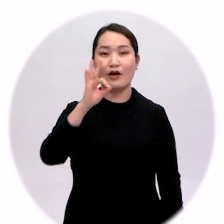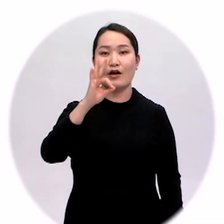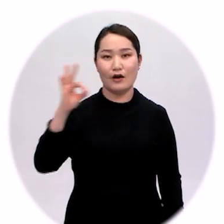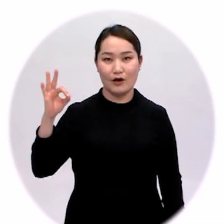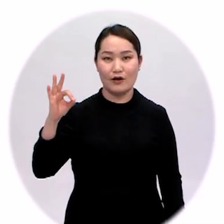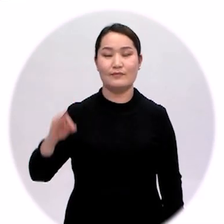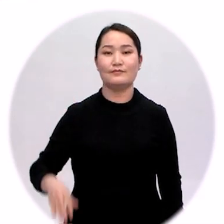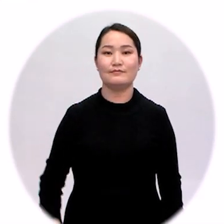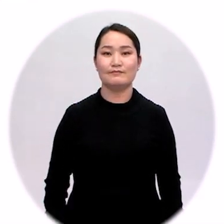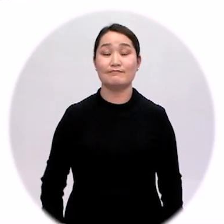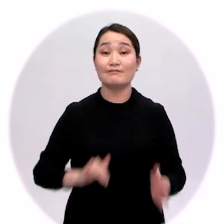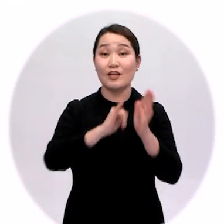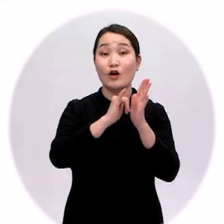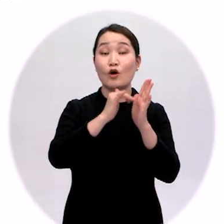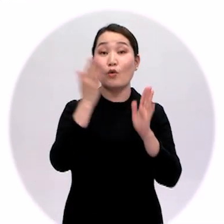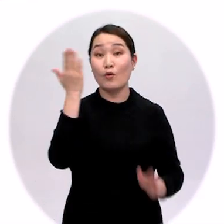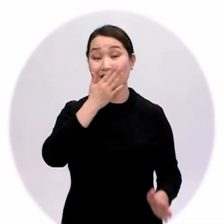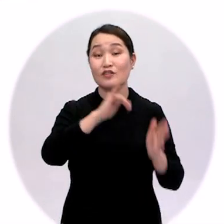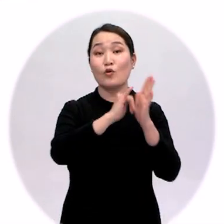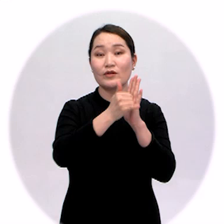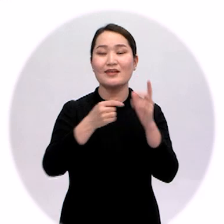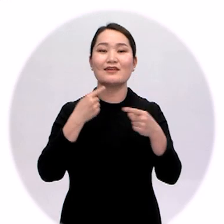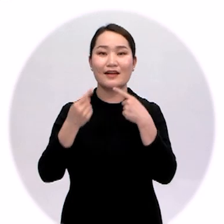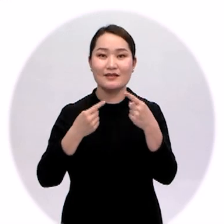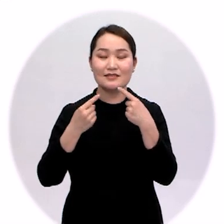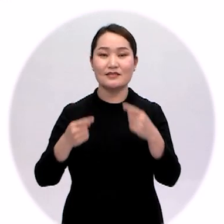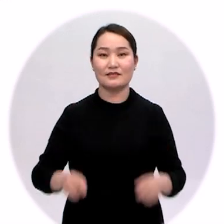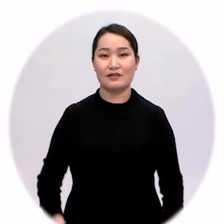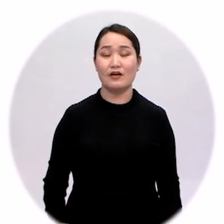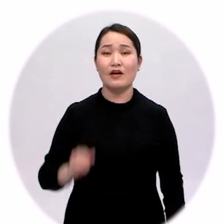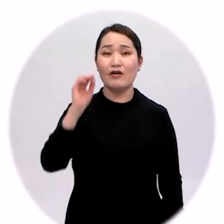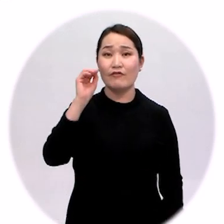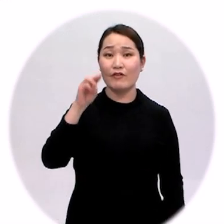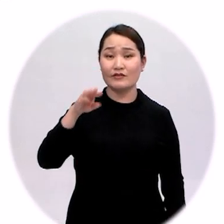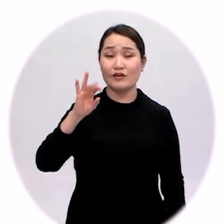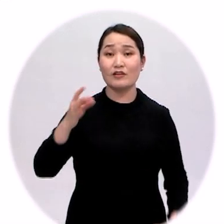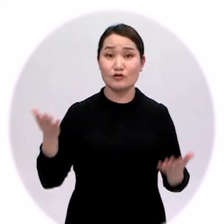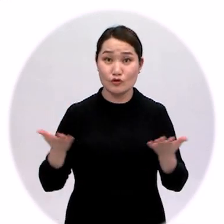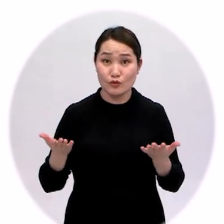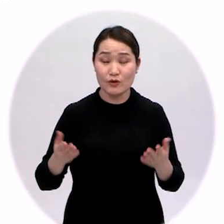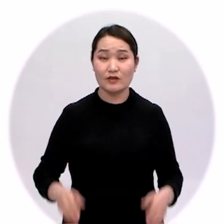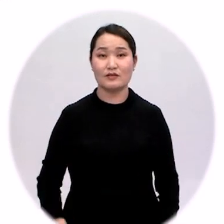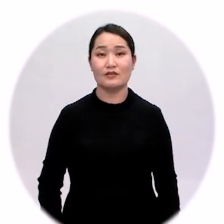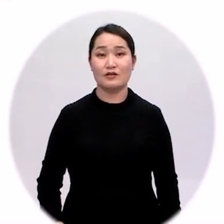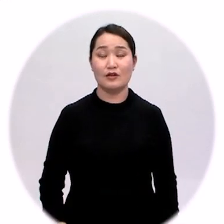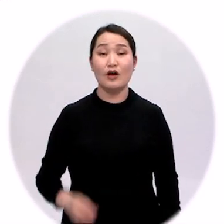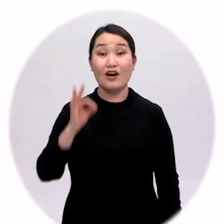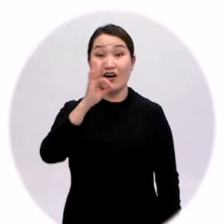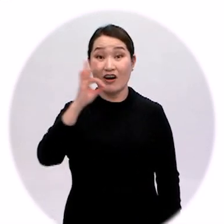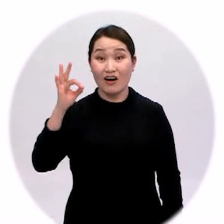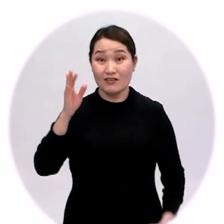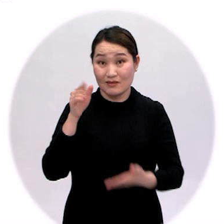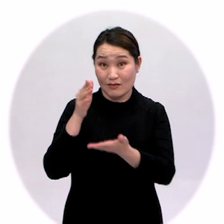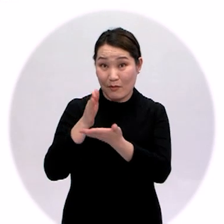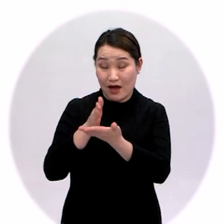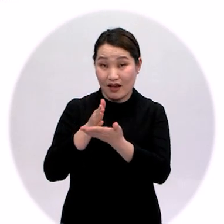За, одоо бүгдээрээ энэ тухай уншиж ярилцъя. Футоор гэж юу вэ? Футоор гэдэг маань шүдний ооны найрлаганд